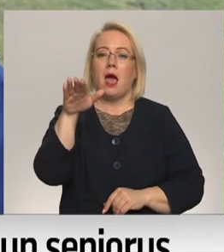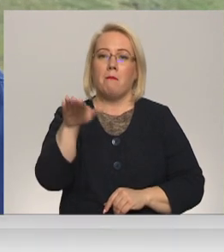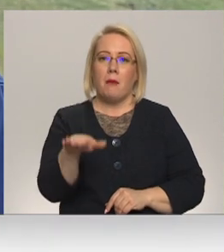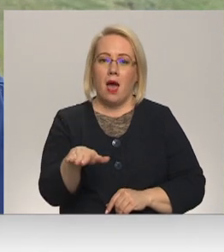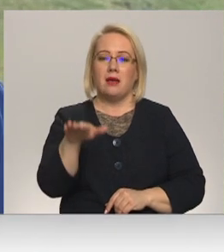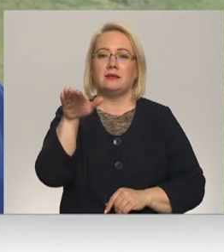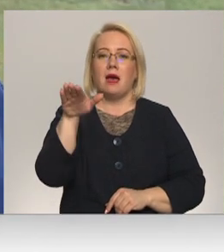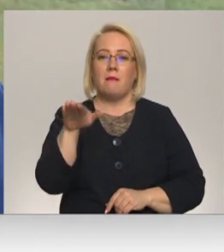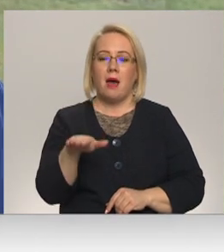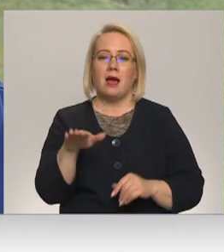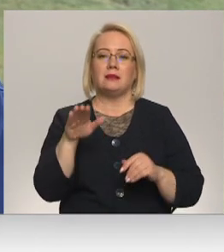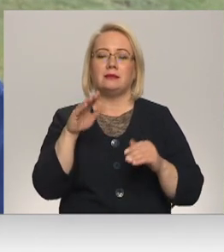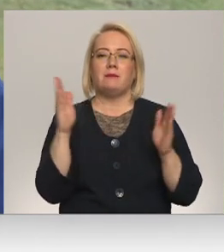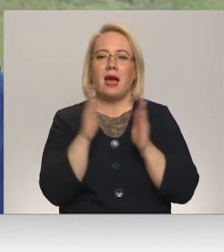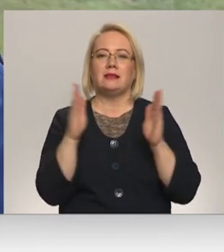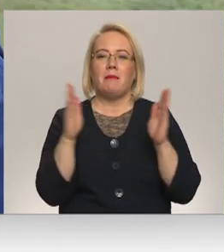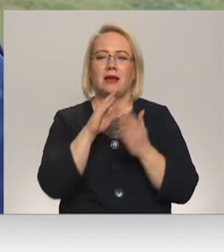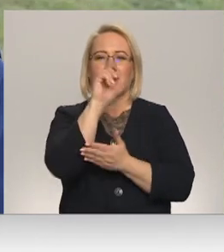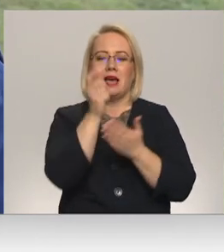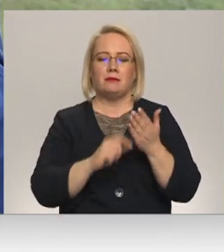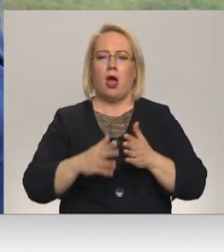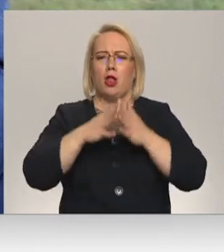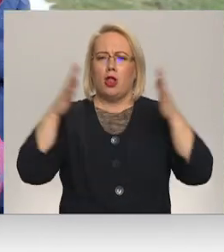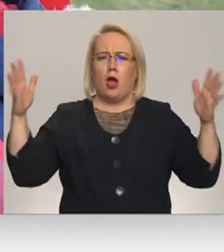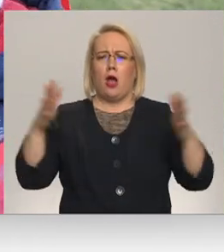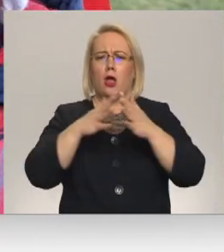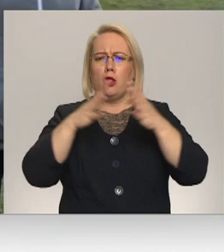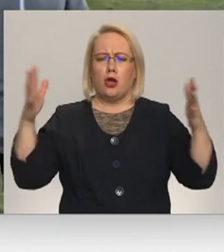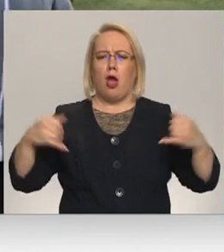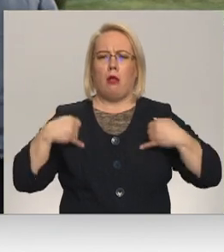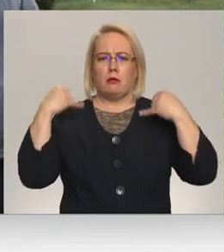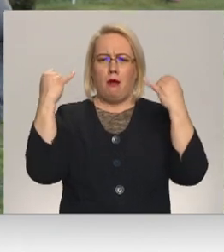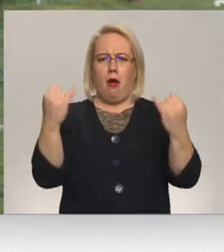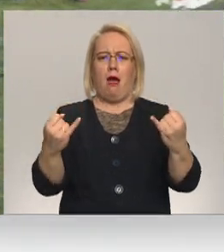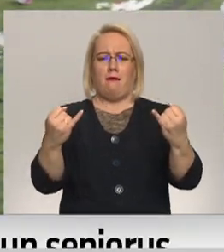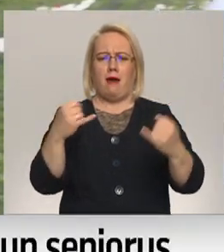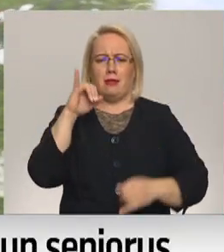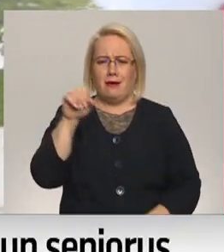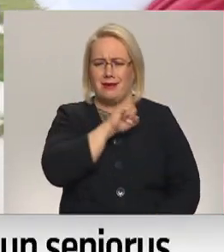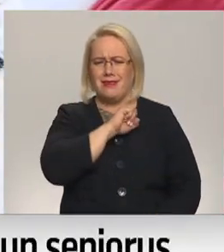maza dziesmiņa, liela, liela dāvana! Jā!